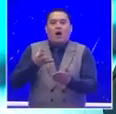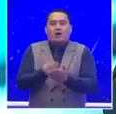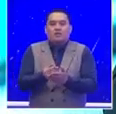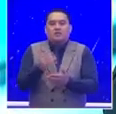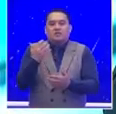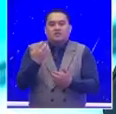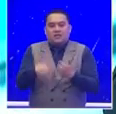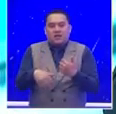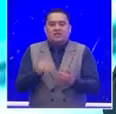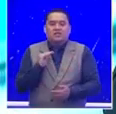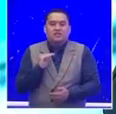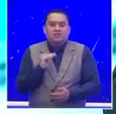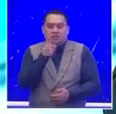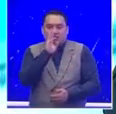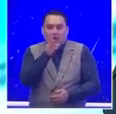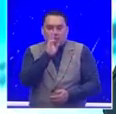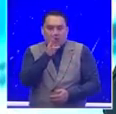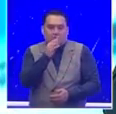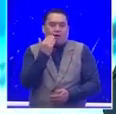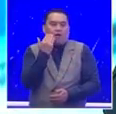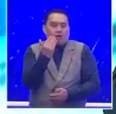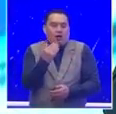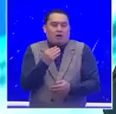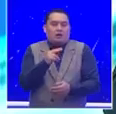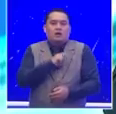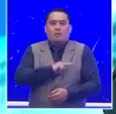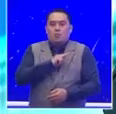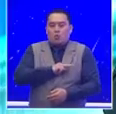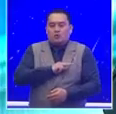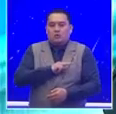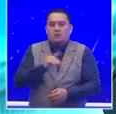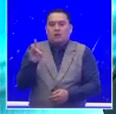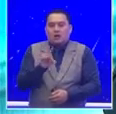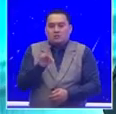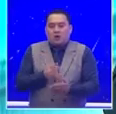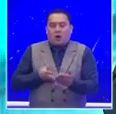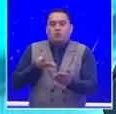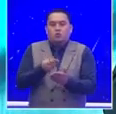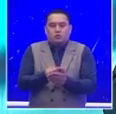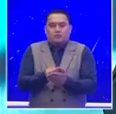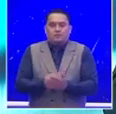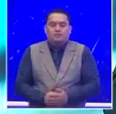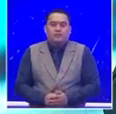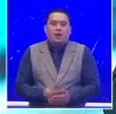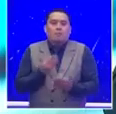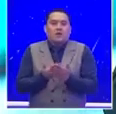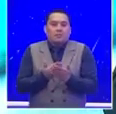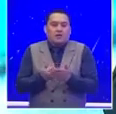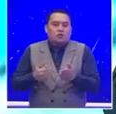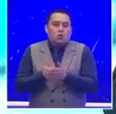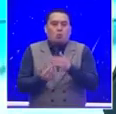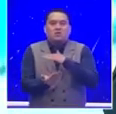средняя заработная плата по месту работы, а неработающим минимальный размер оплаты труда. К примеру, если до